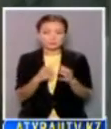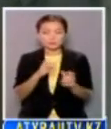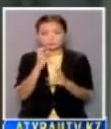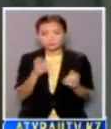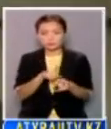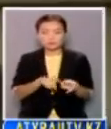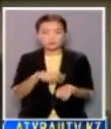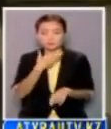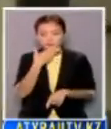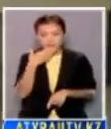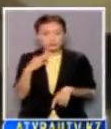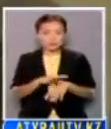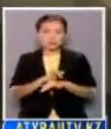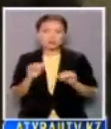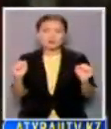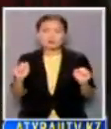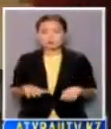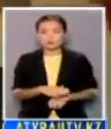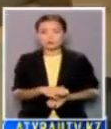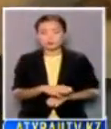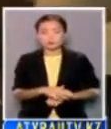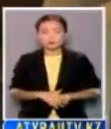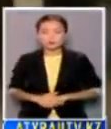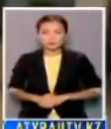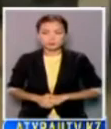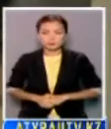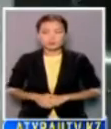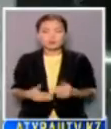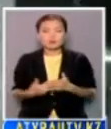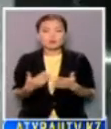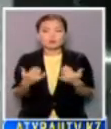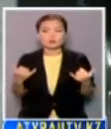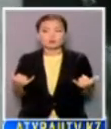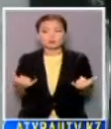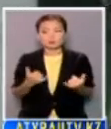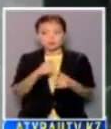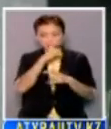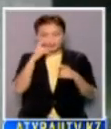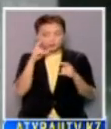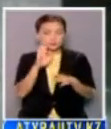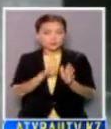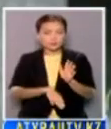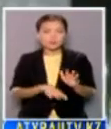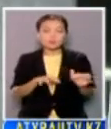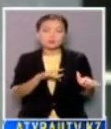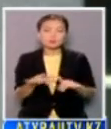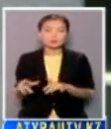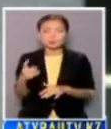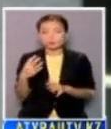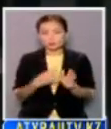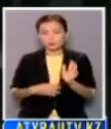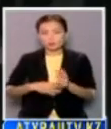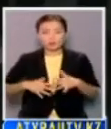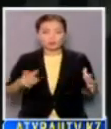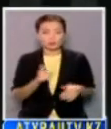сақталмауы індеттің деңдеуіне одан әрсеп болуда, дейді мамандар. Мәселен, бүгінгі дейін бетперде тақпай сенделгендердің